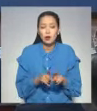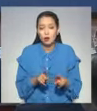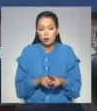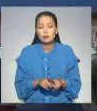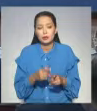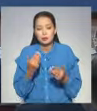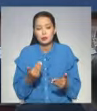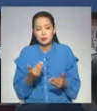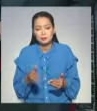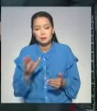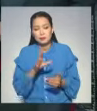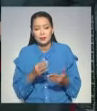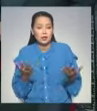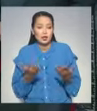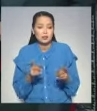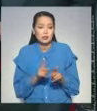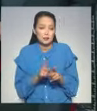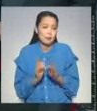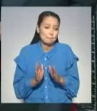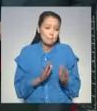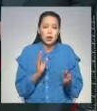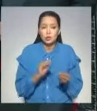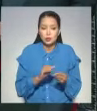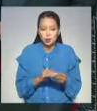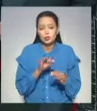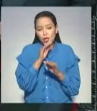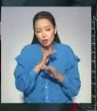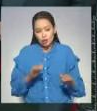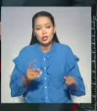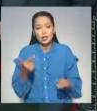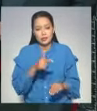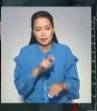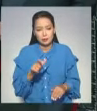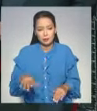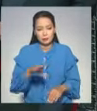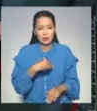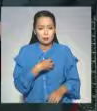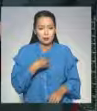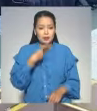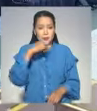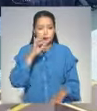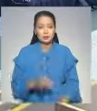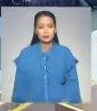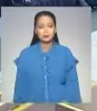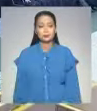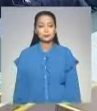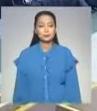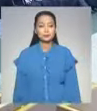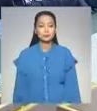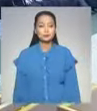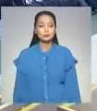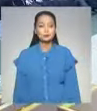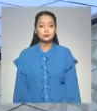лайық. Не дегенмен темірдей тәртіп тұрақтылық пен тыныштықтың кепілі. Аружан Задабек, Астана Таймс.